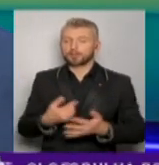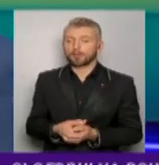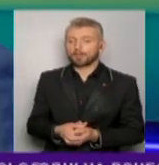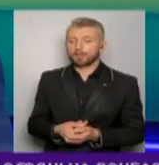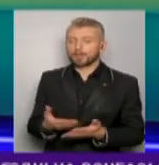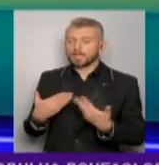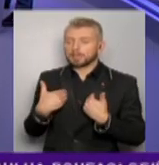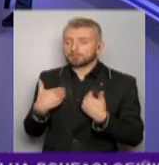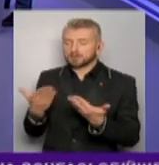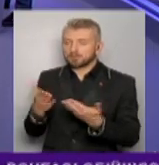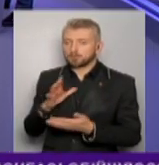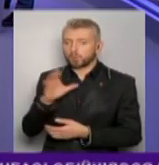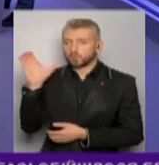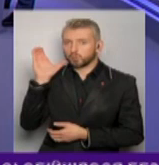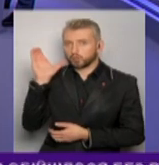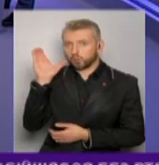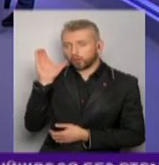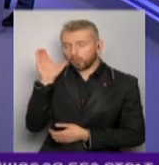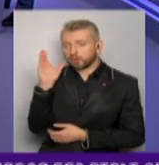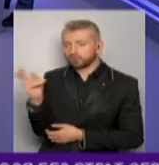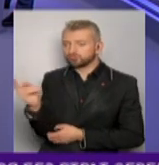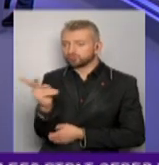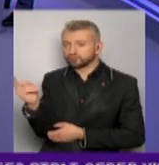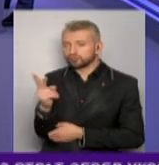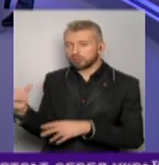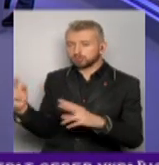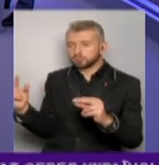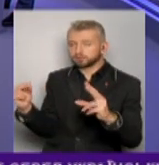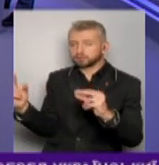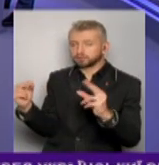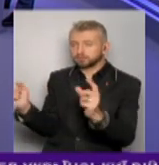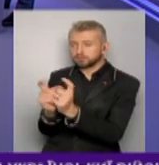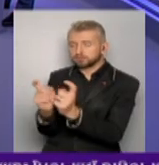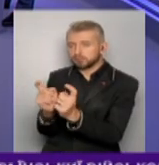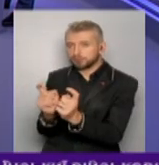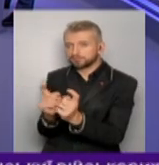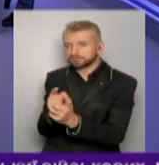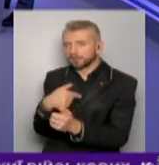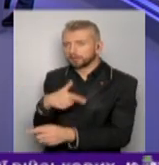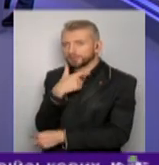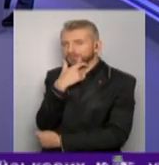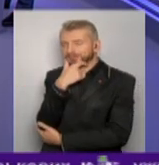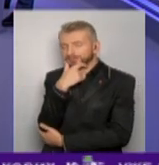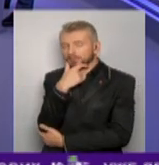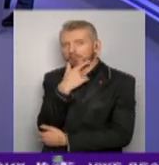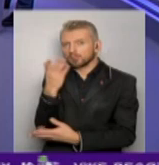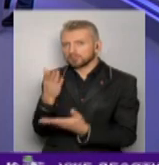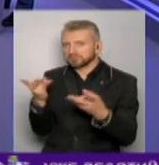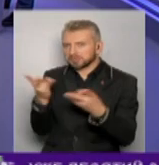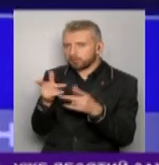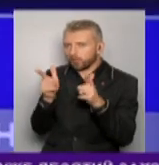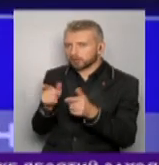з вами слухали цю дискусію, і варто і погодитися з тезами, про які говорить пан Іван.